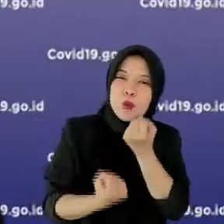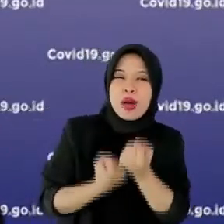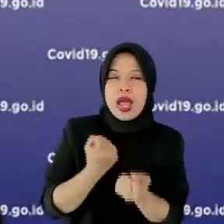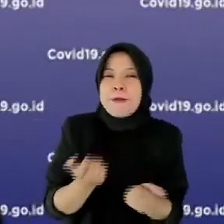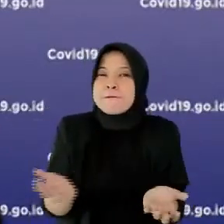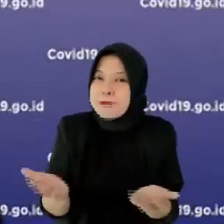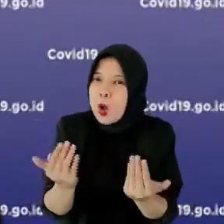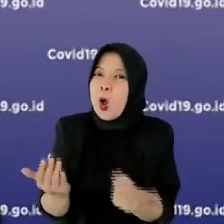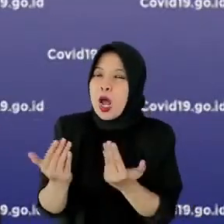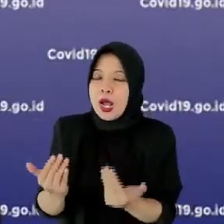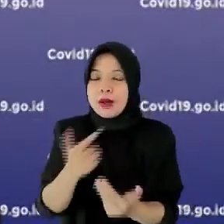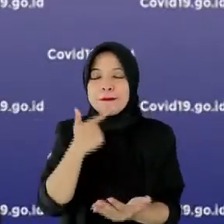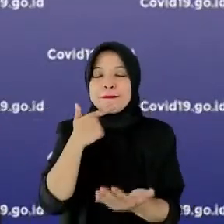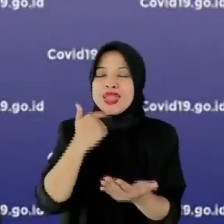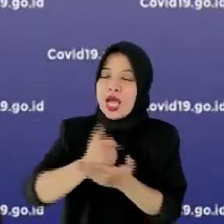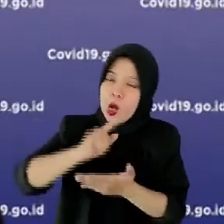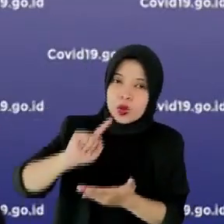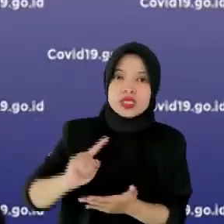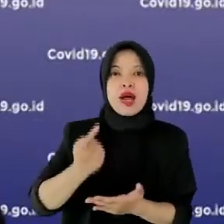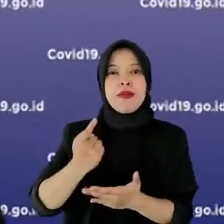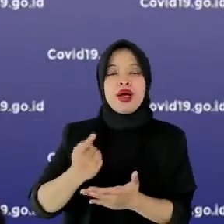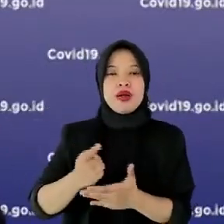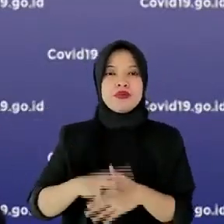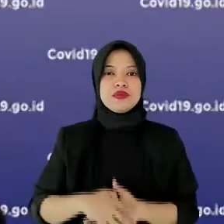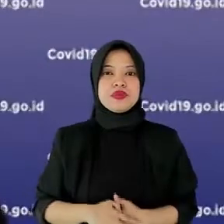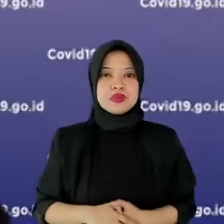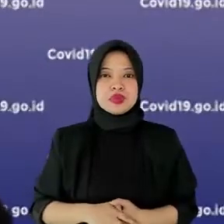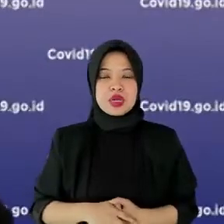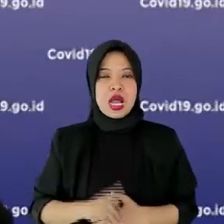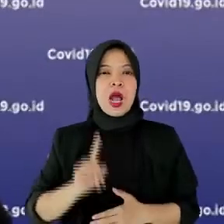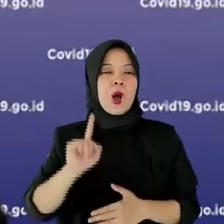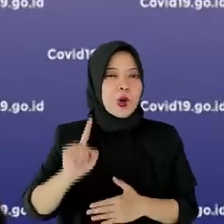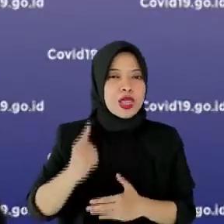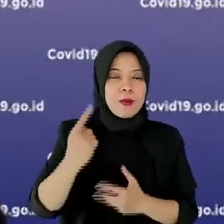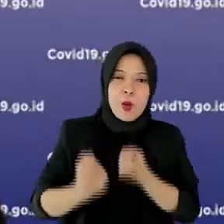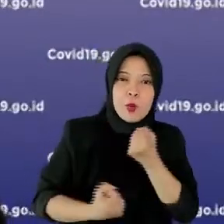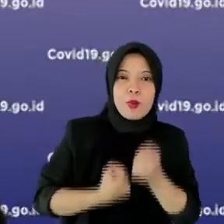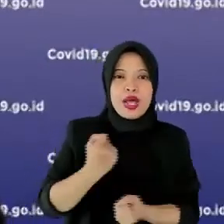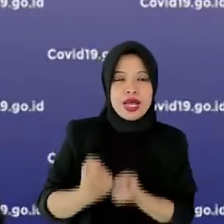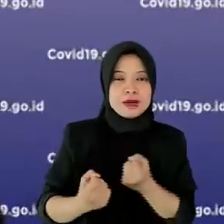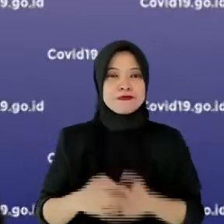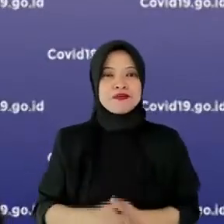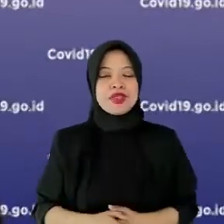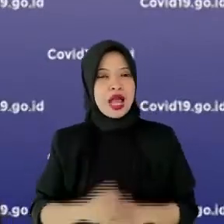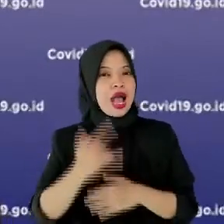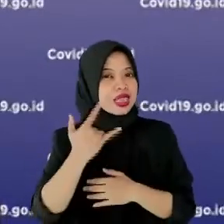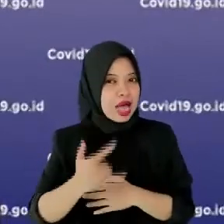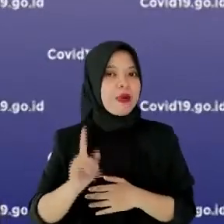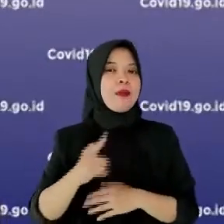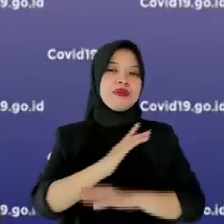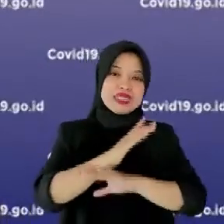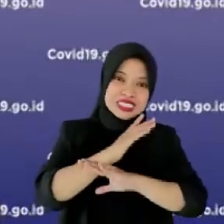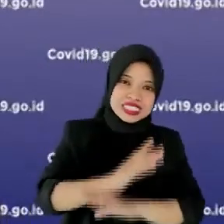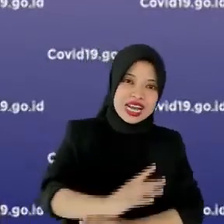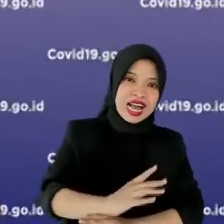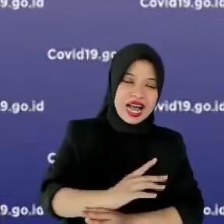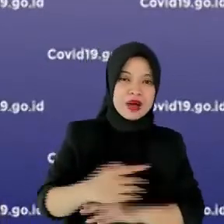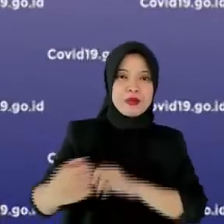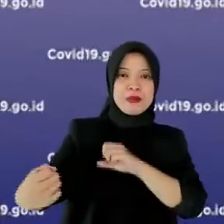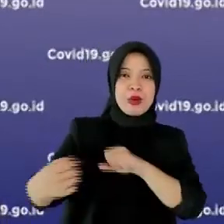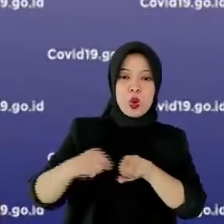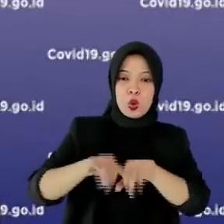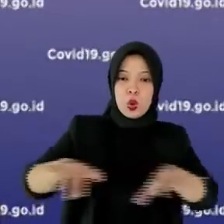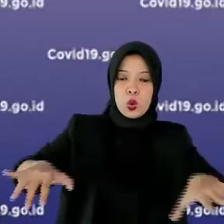dan preventif adalah yang paling utama, harus kita dahulukan dibandingkan dengan upaya kuratif. Jadi tetap pencegahan adanya